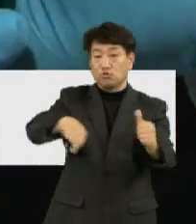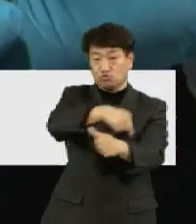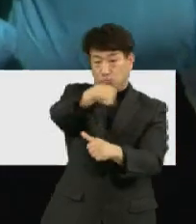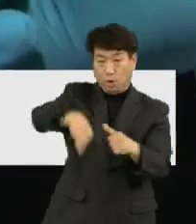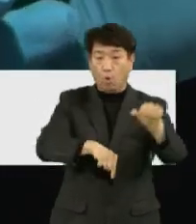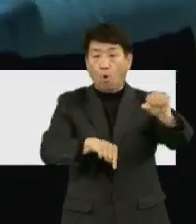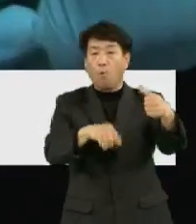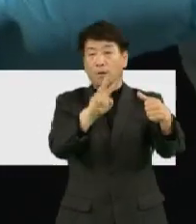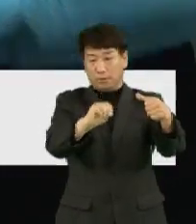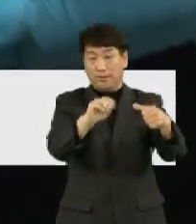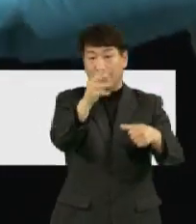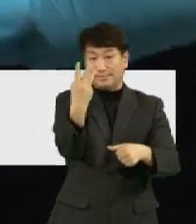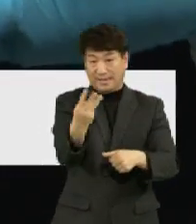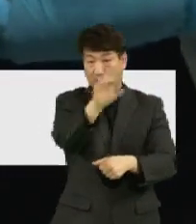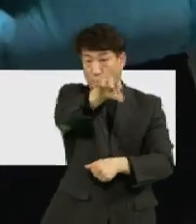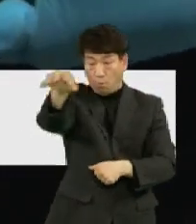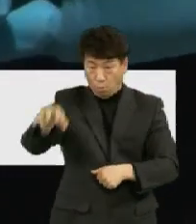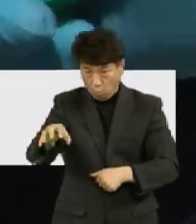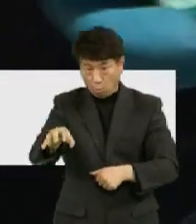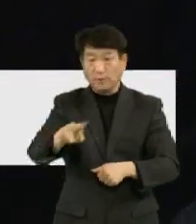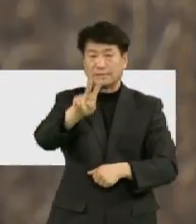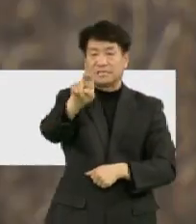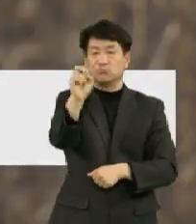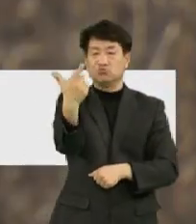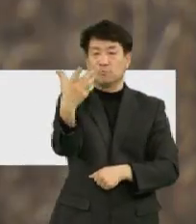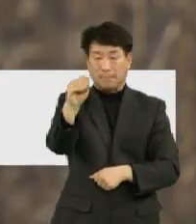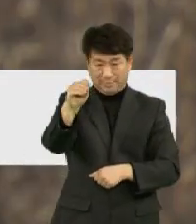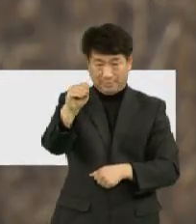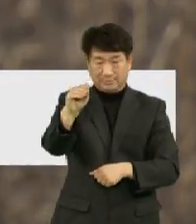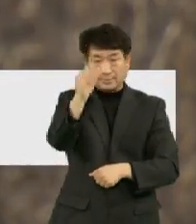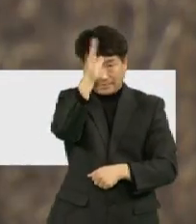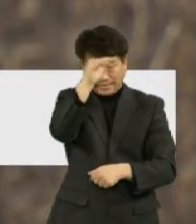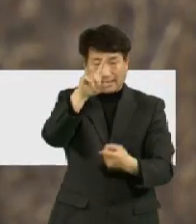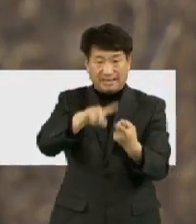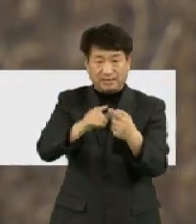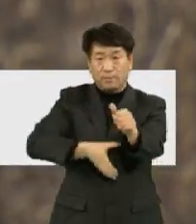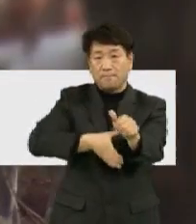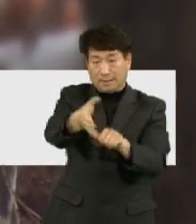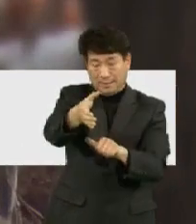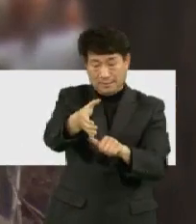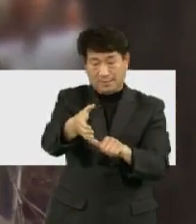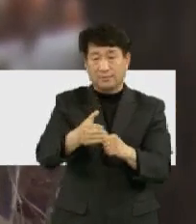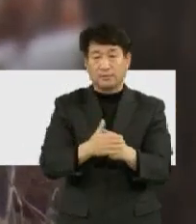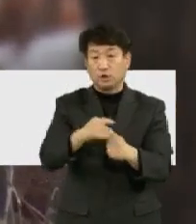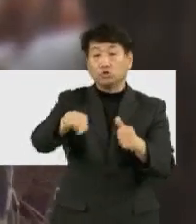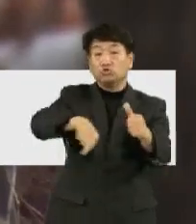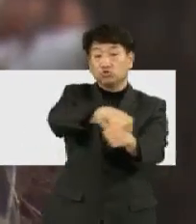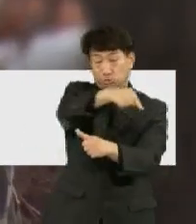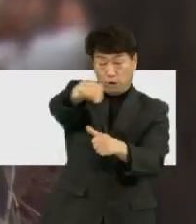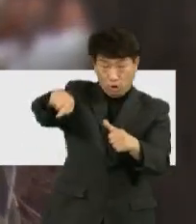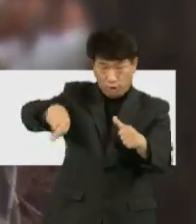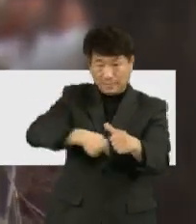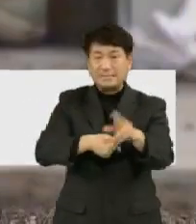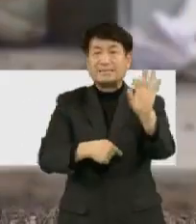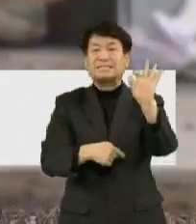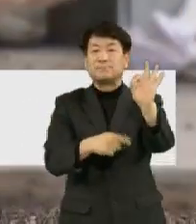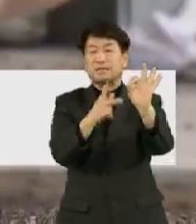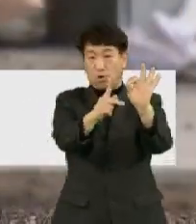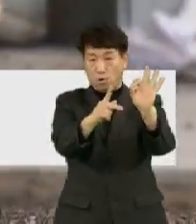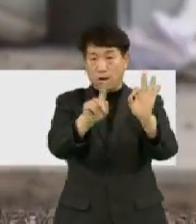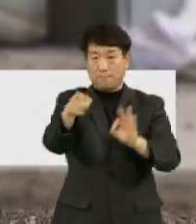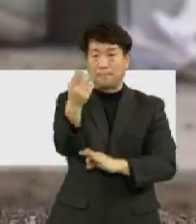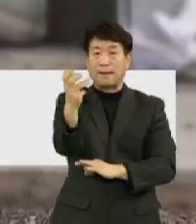인 의 세계 농장에서 사육 중인 각 26만 마리에 대해 긴급 살처분 에 돌입했으며 방역 때 들어있는 10km 4